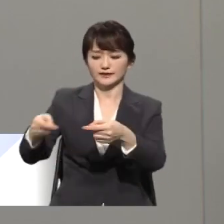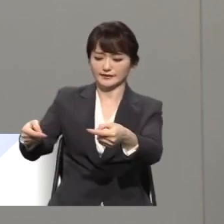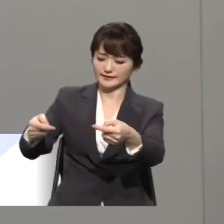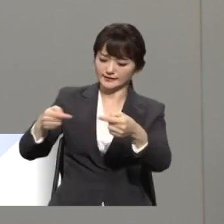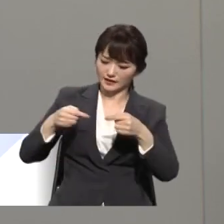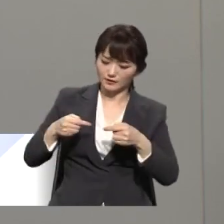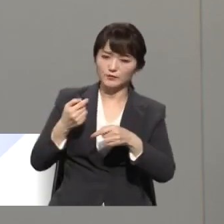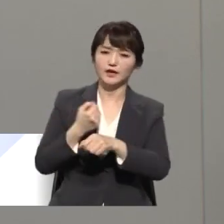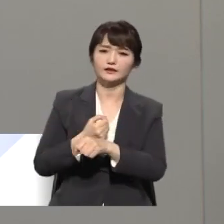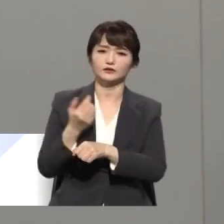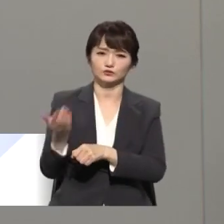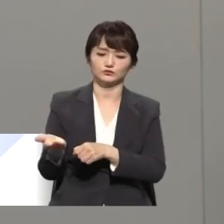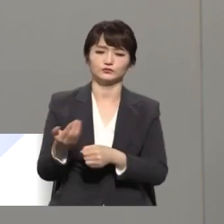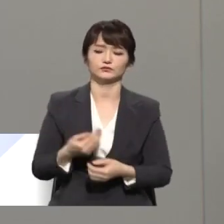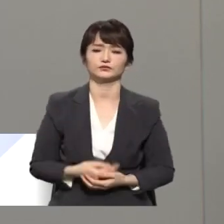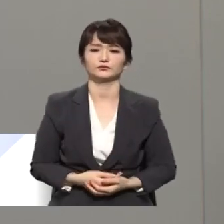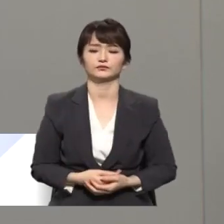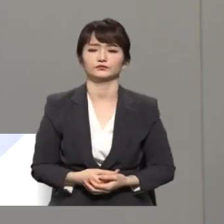보장하겠습니다